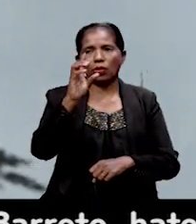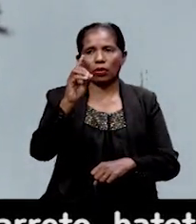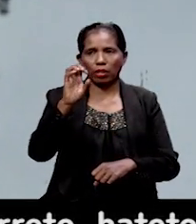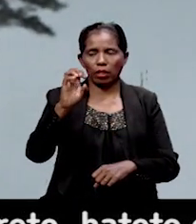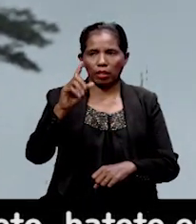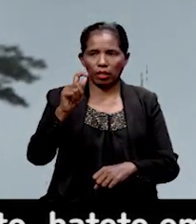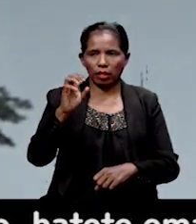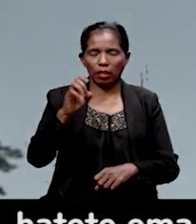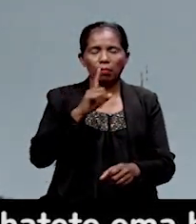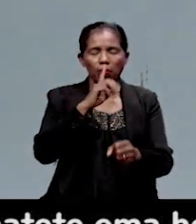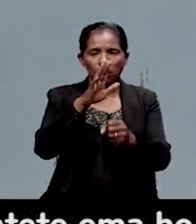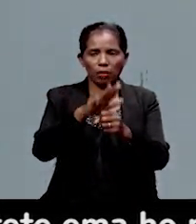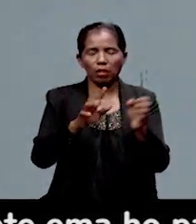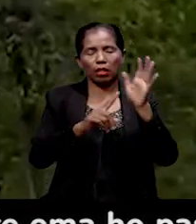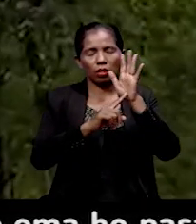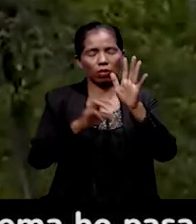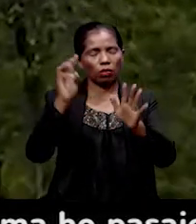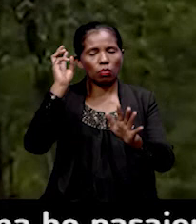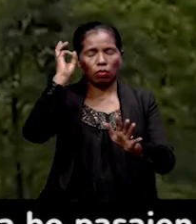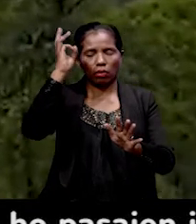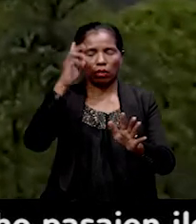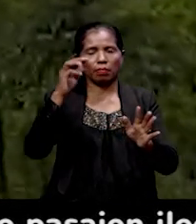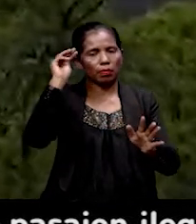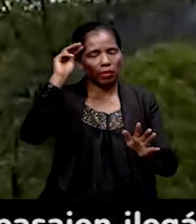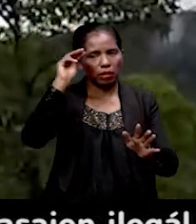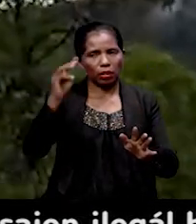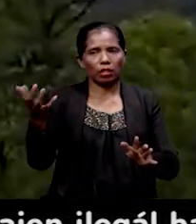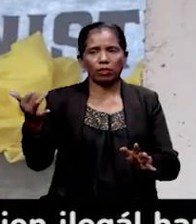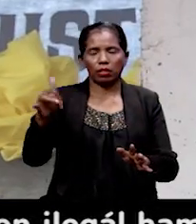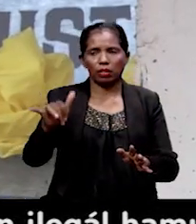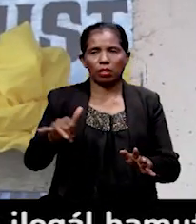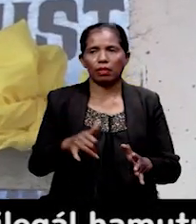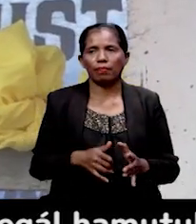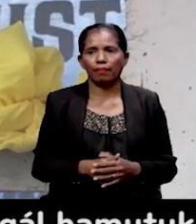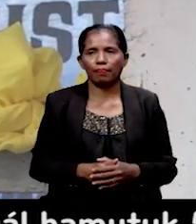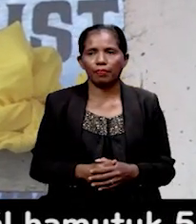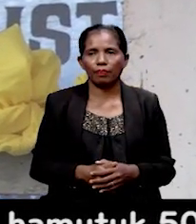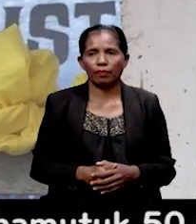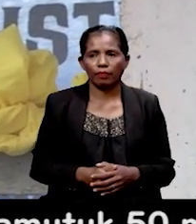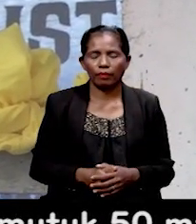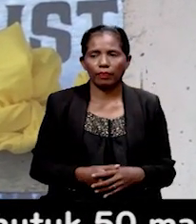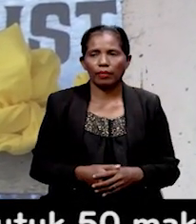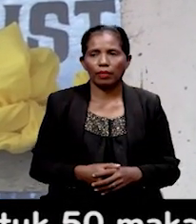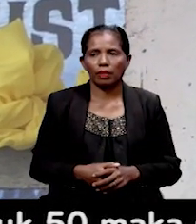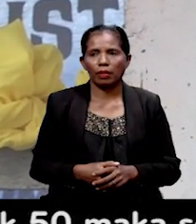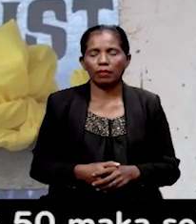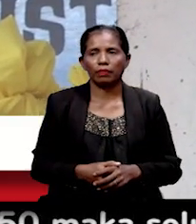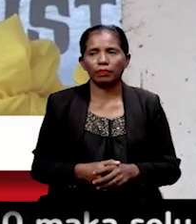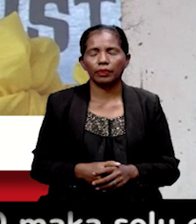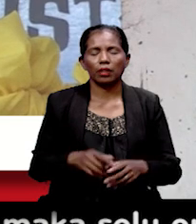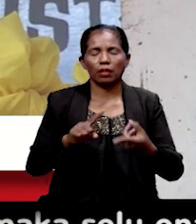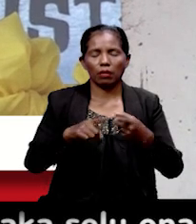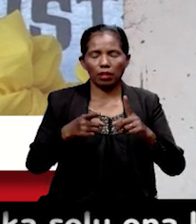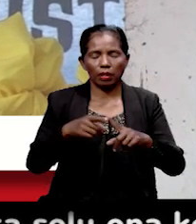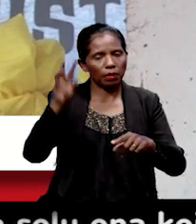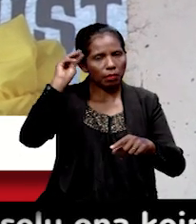Pelo, promete-se a tua preocupação, né? Para o Ministério competente. Dore informação ainda, né? Para a tua colega ministro,